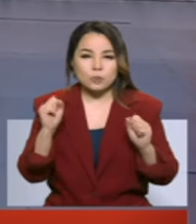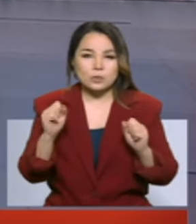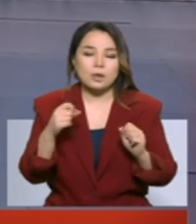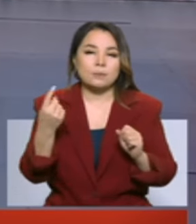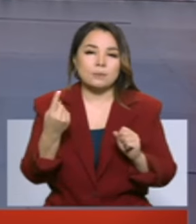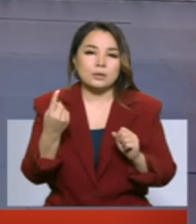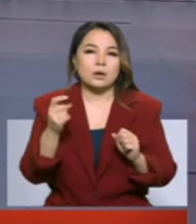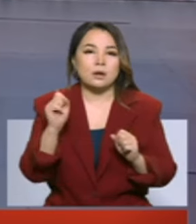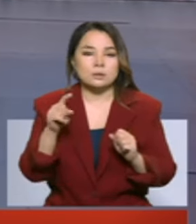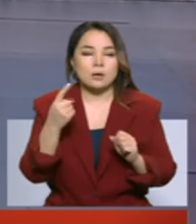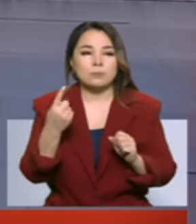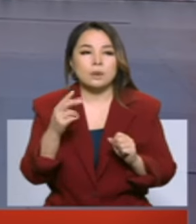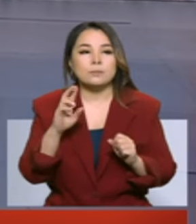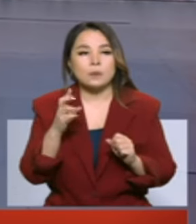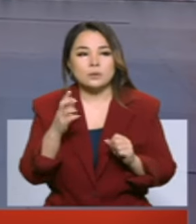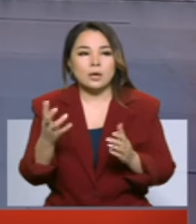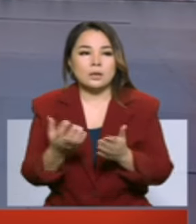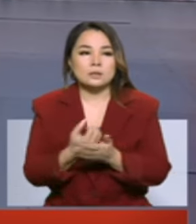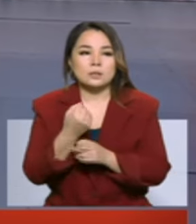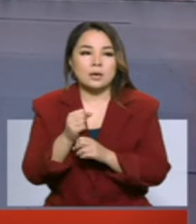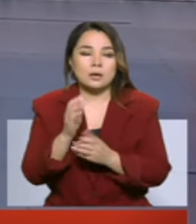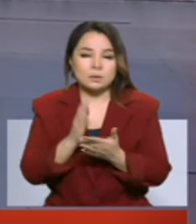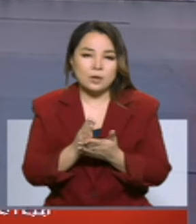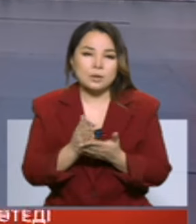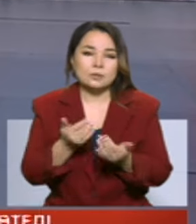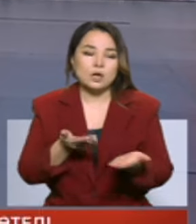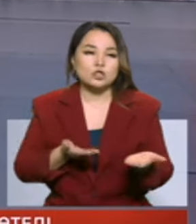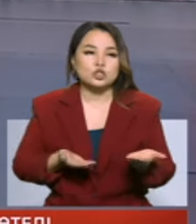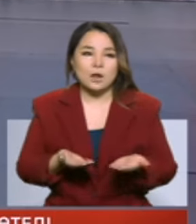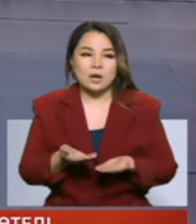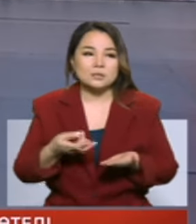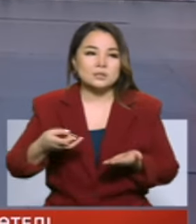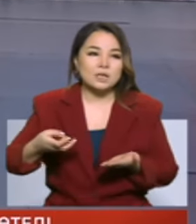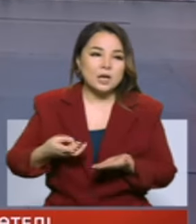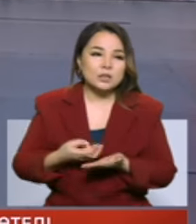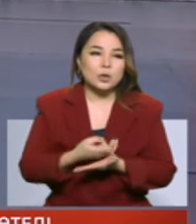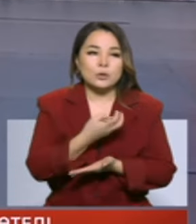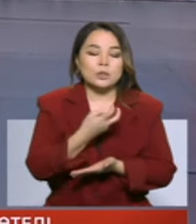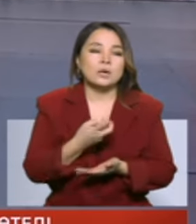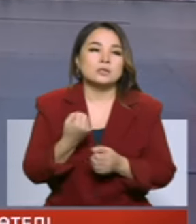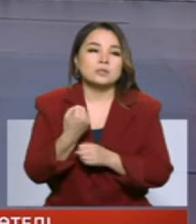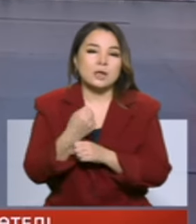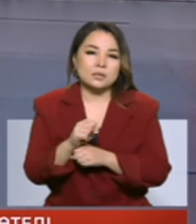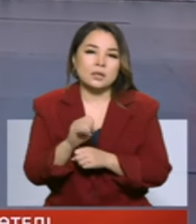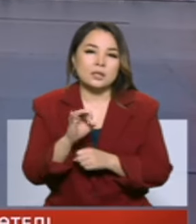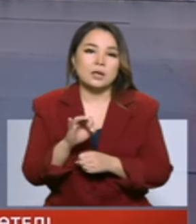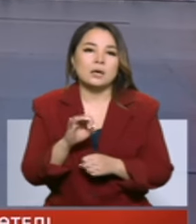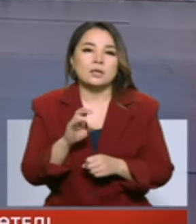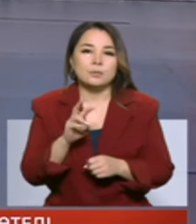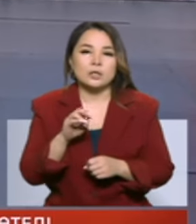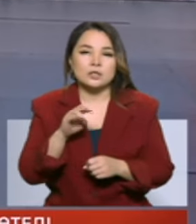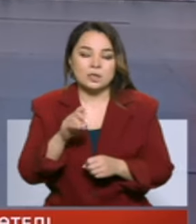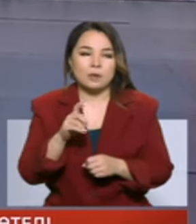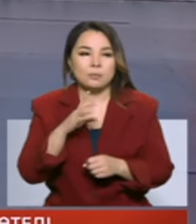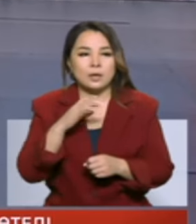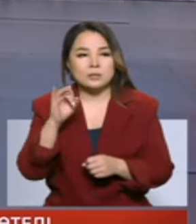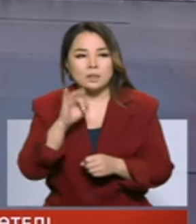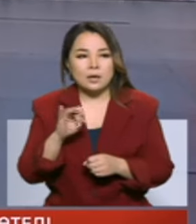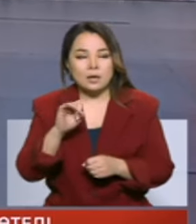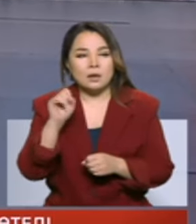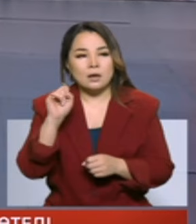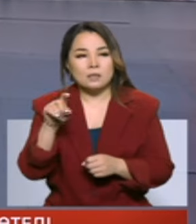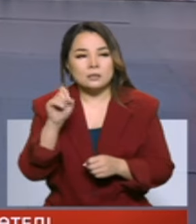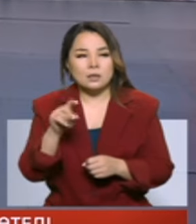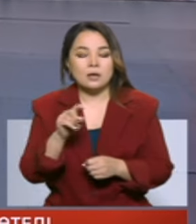бір алтын, бір қола медаль жеңіп алды. Шаңғымен тұғырдан секіруден жеңімпаз атанған Илья Мизырнықтың есімі тарихта алтын